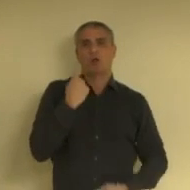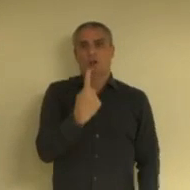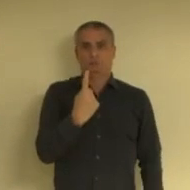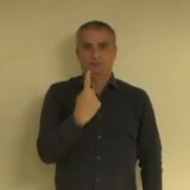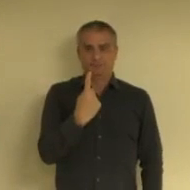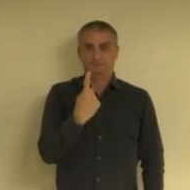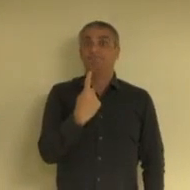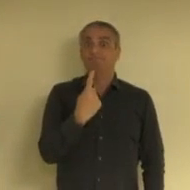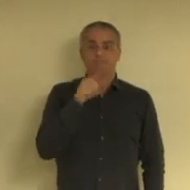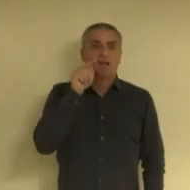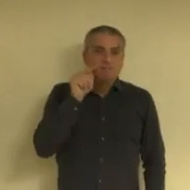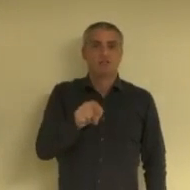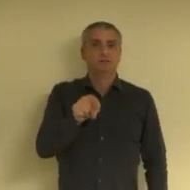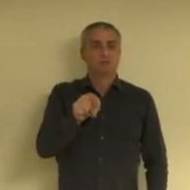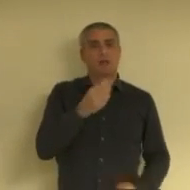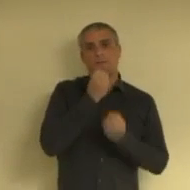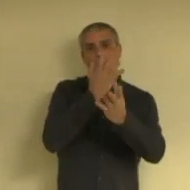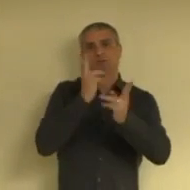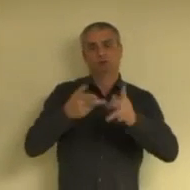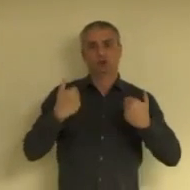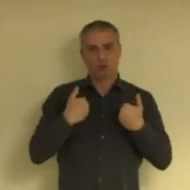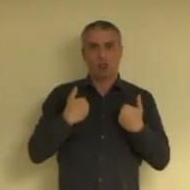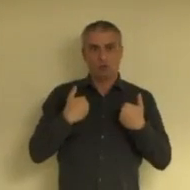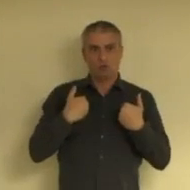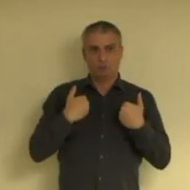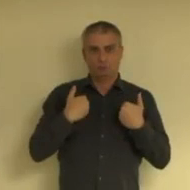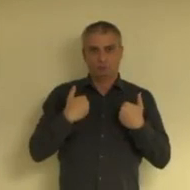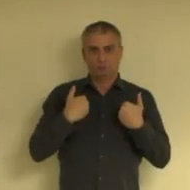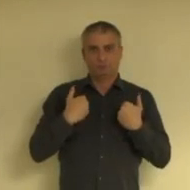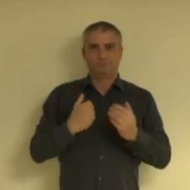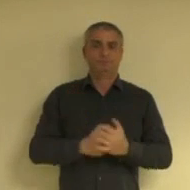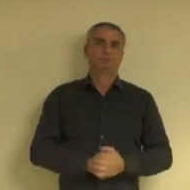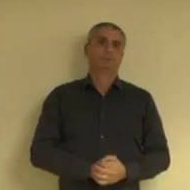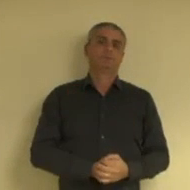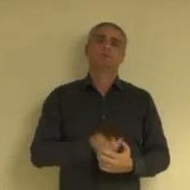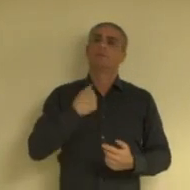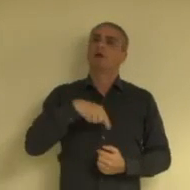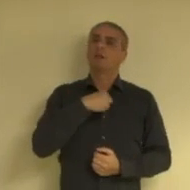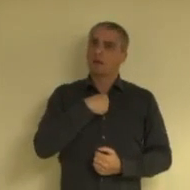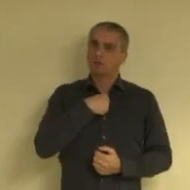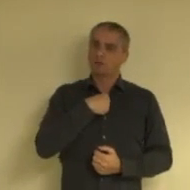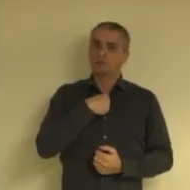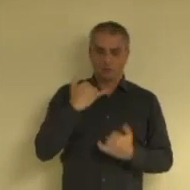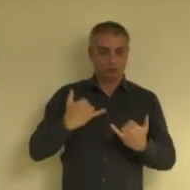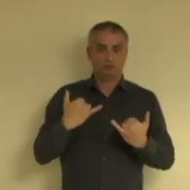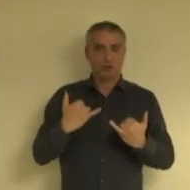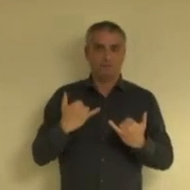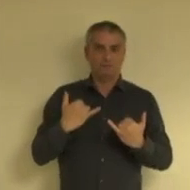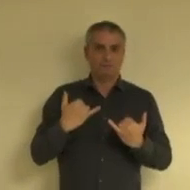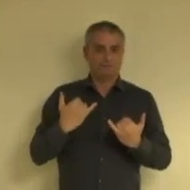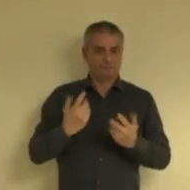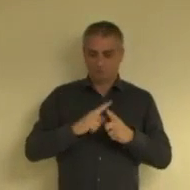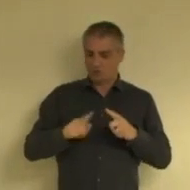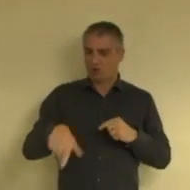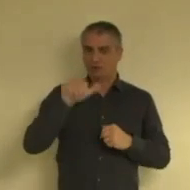עצמכם. וזה המסר שיש לנו להביא הלילה. אנחנו מסיימים עכשיו